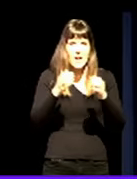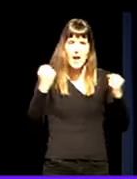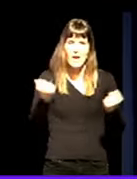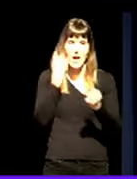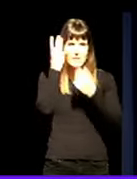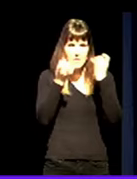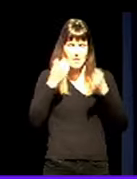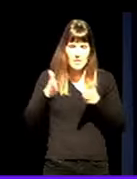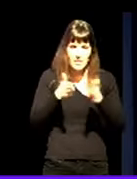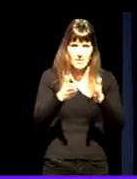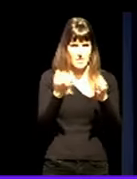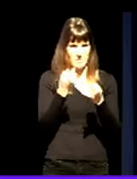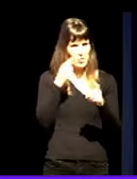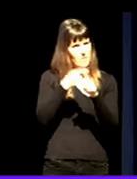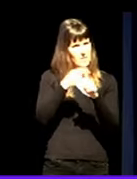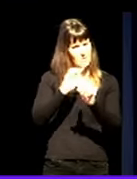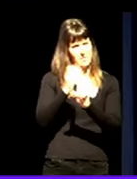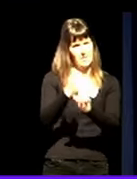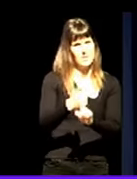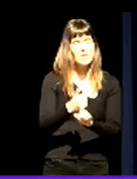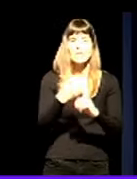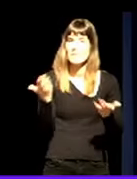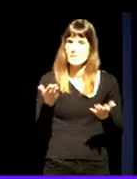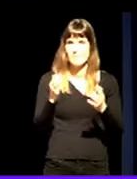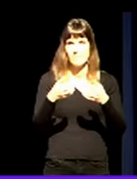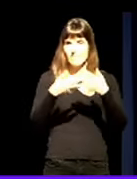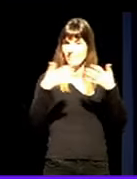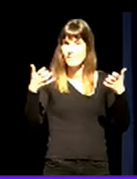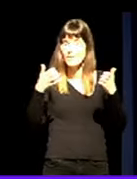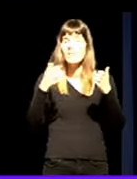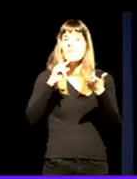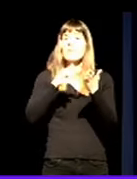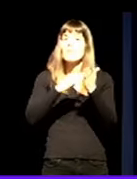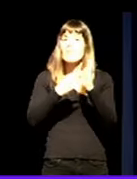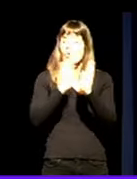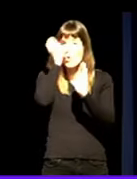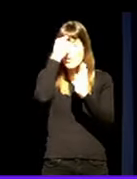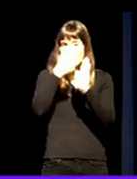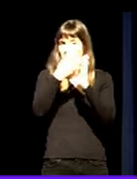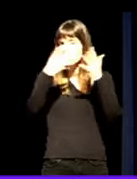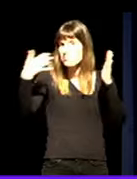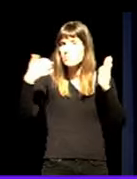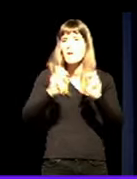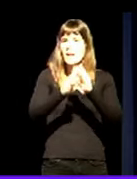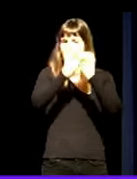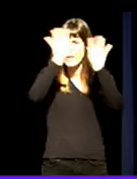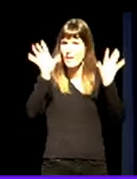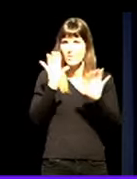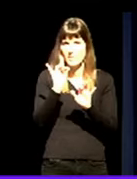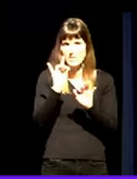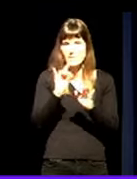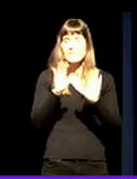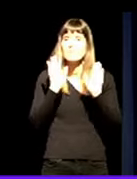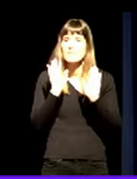egin behar dira. Beraz, deia arregia da eta hau ez gain, besteak beste bari da,